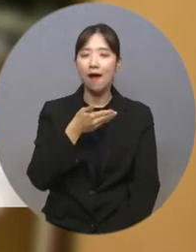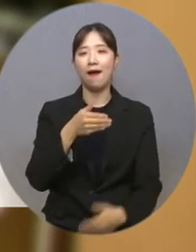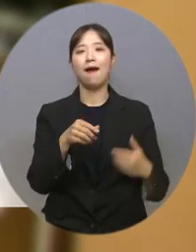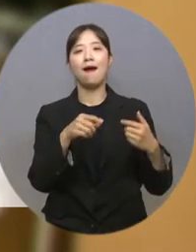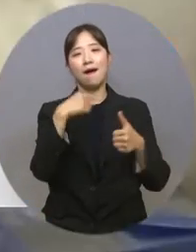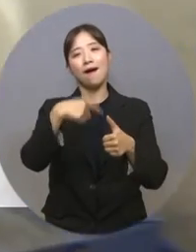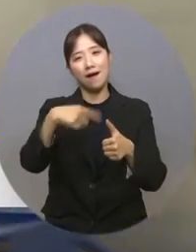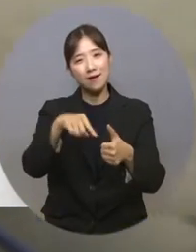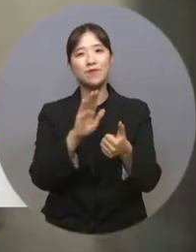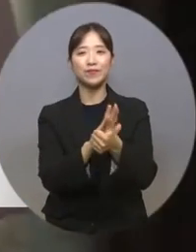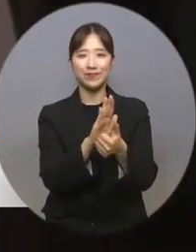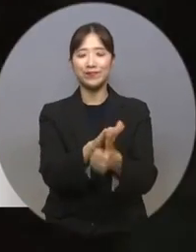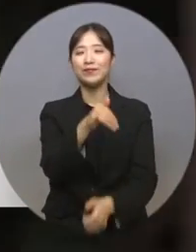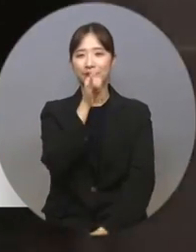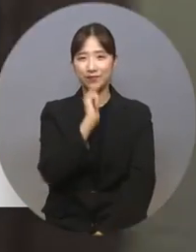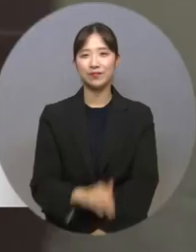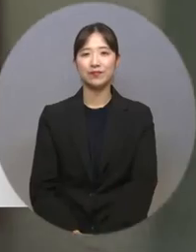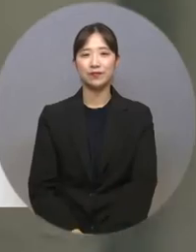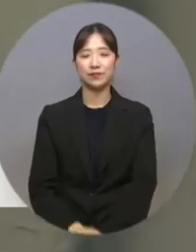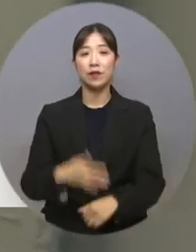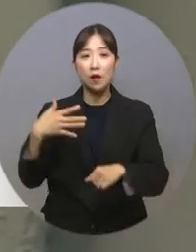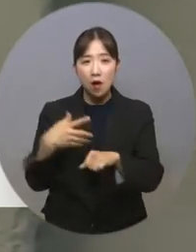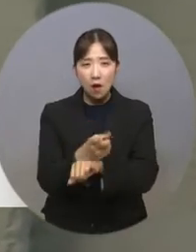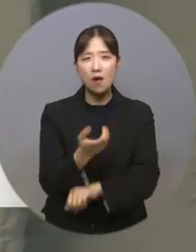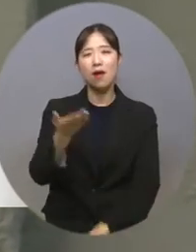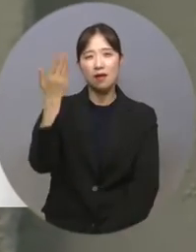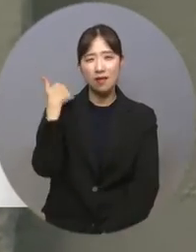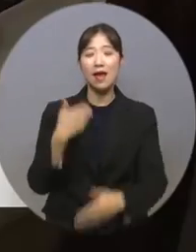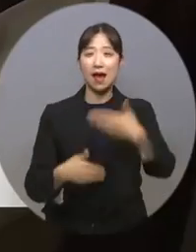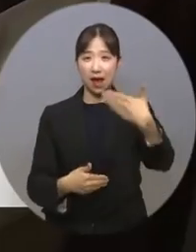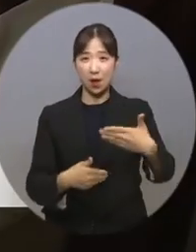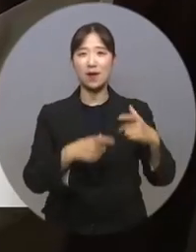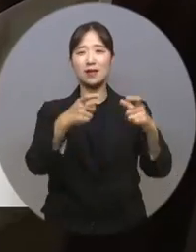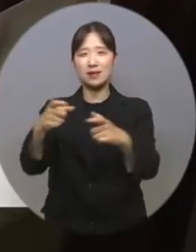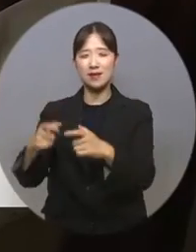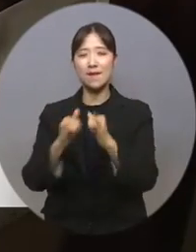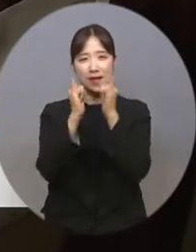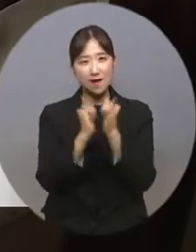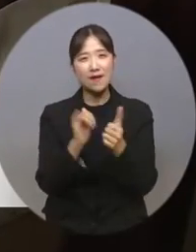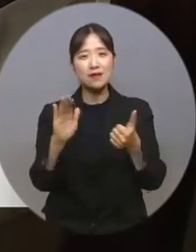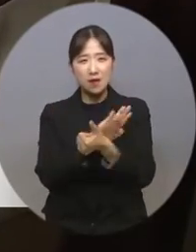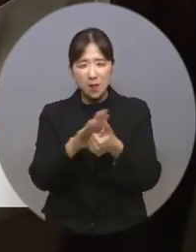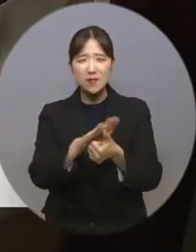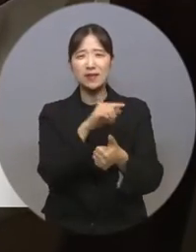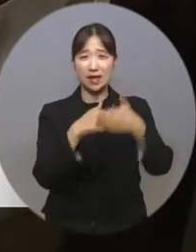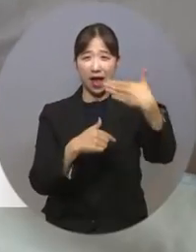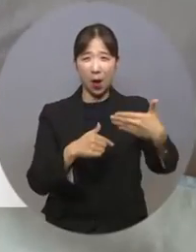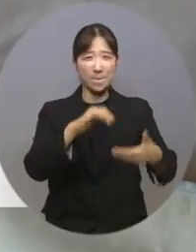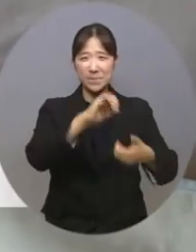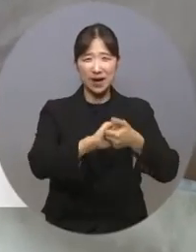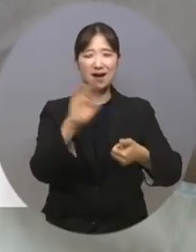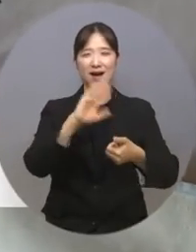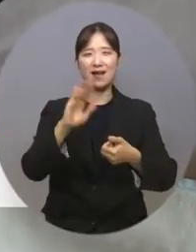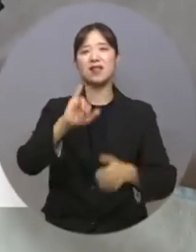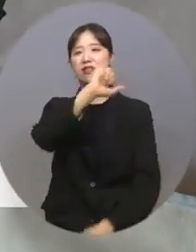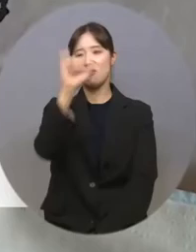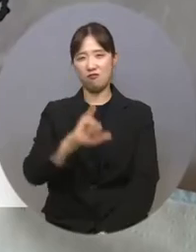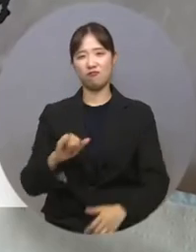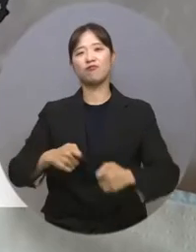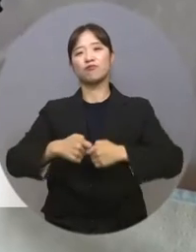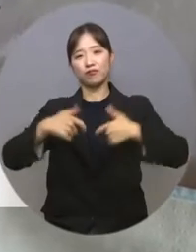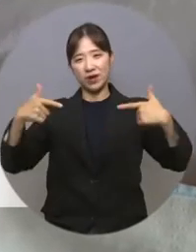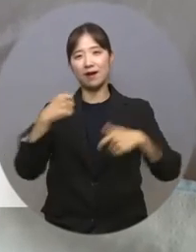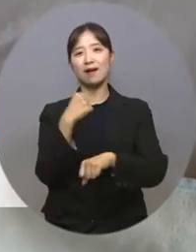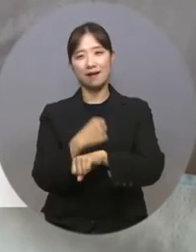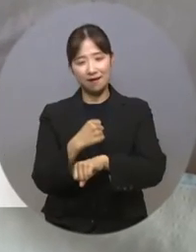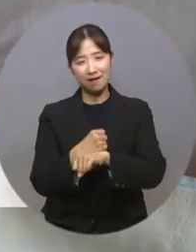지원합니다 이 밖에도 기존 9개 지역사회의 서비스 모델을 전국으로 확산하는 등 서비스 시행 지역 확대